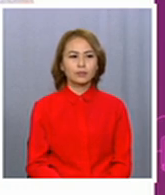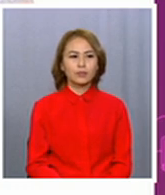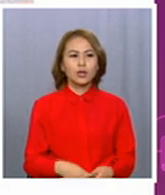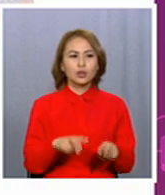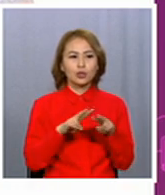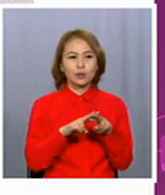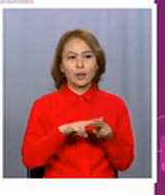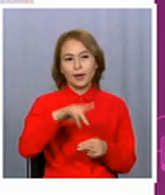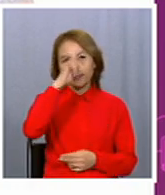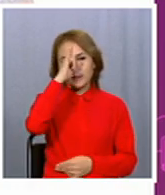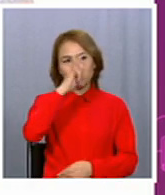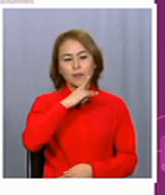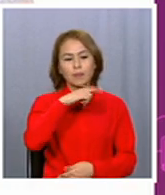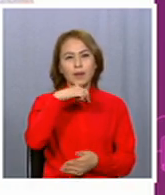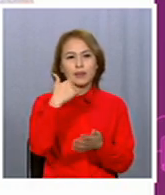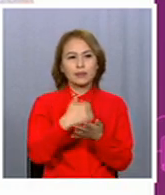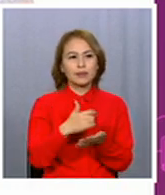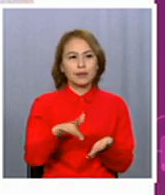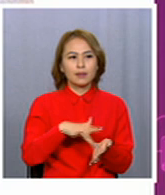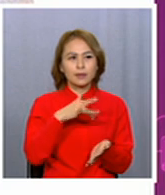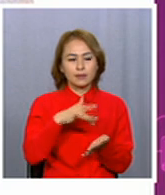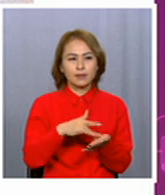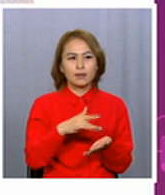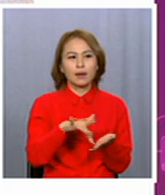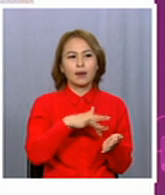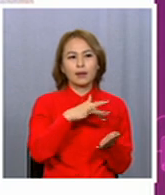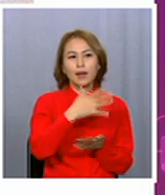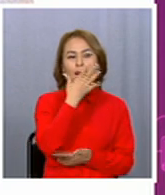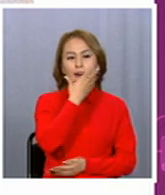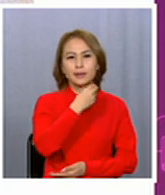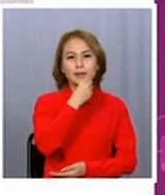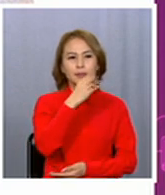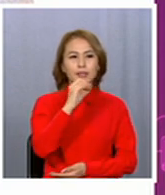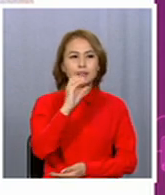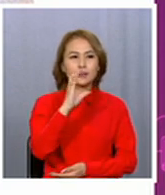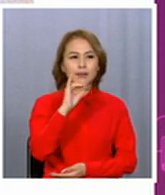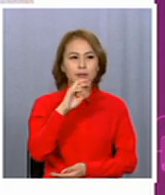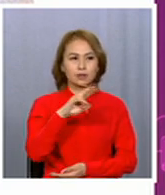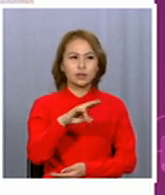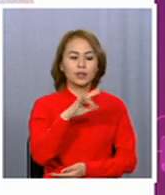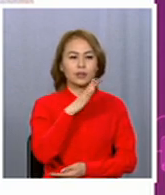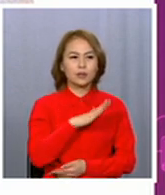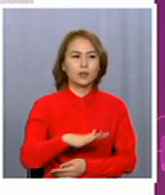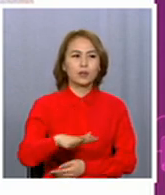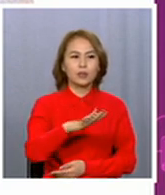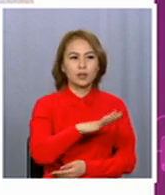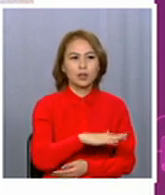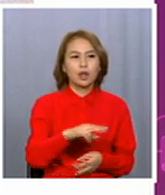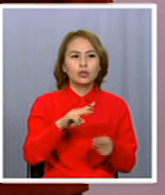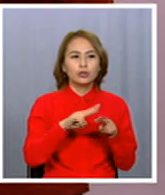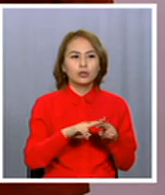Нұрсұлтан Қазақстанның бас қаласы. Қала әсем Есілдің жағасында орналасқан.